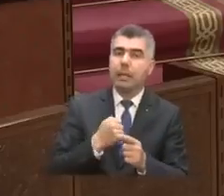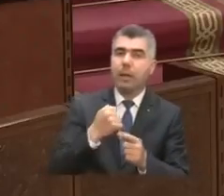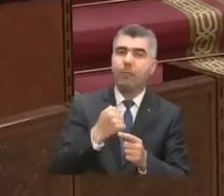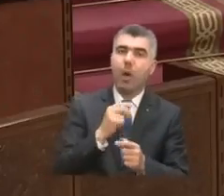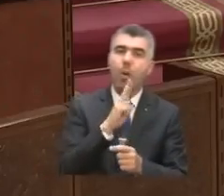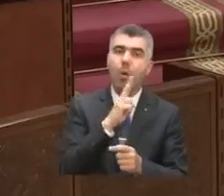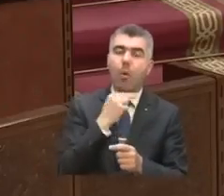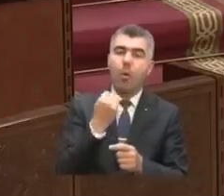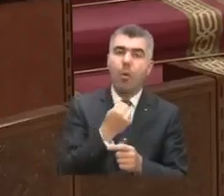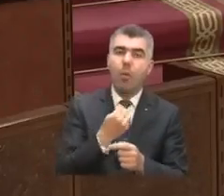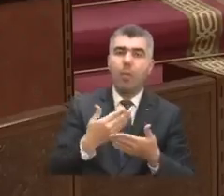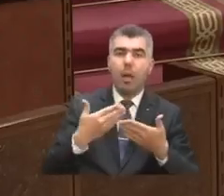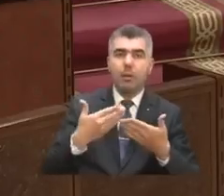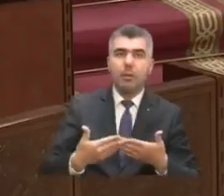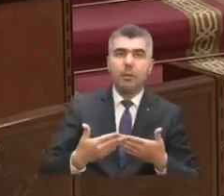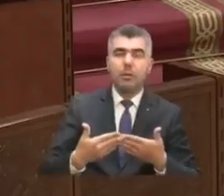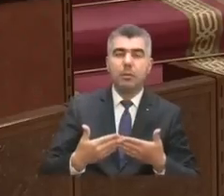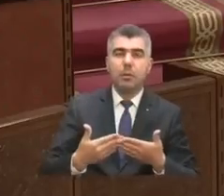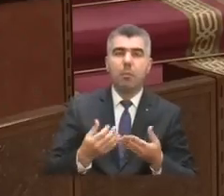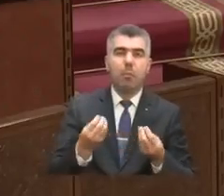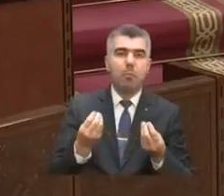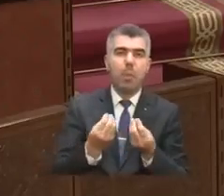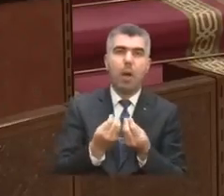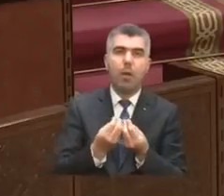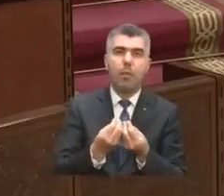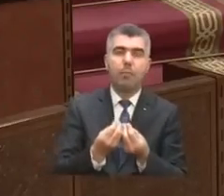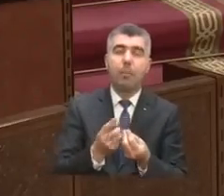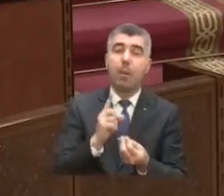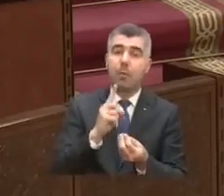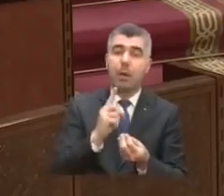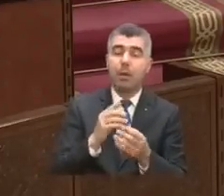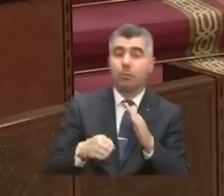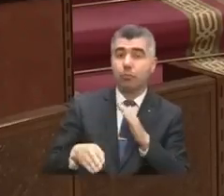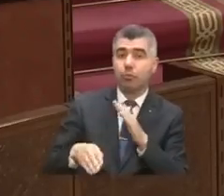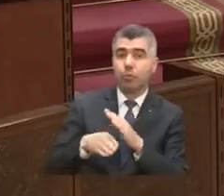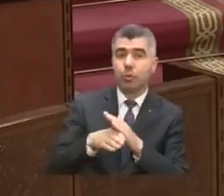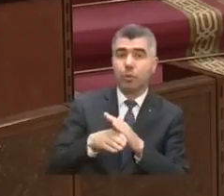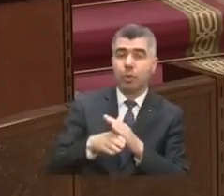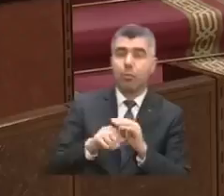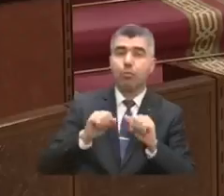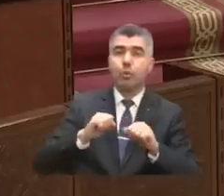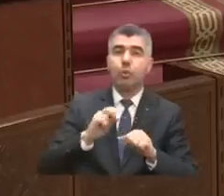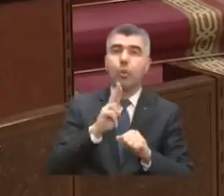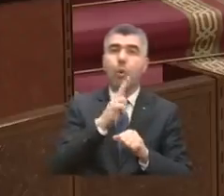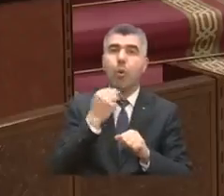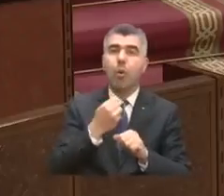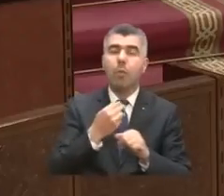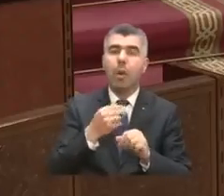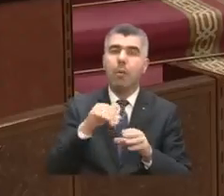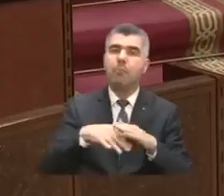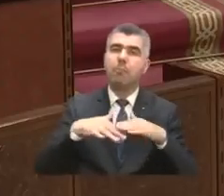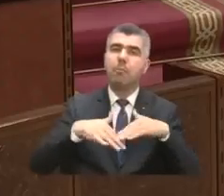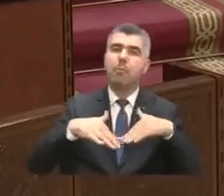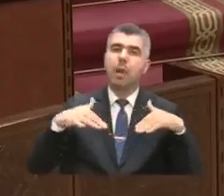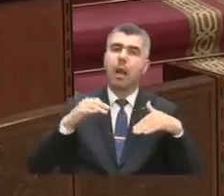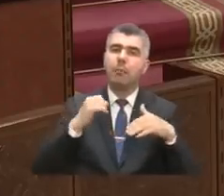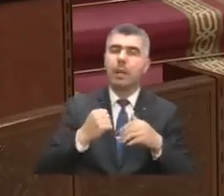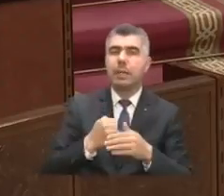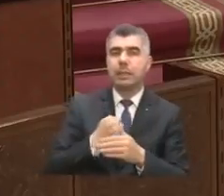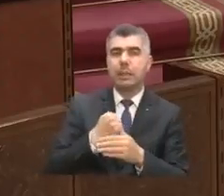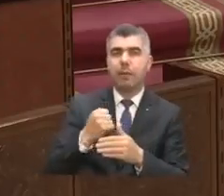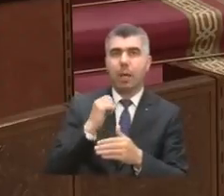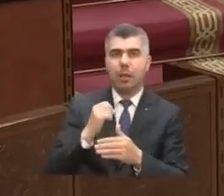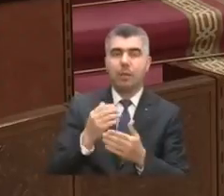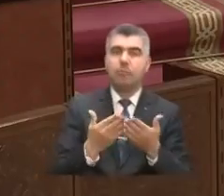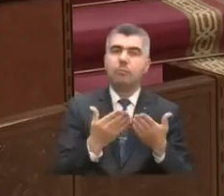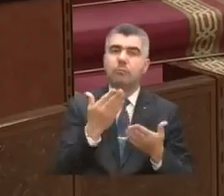الحكومه وانا في هذه القبه، لكن حينما اذهب الى المجلس الحكومي انا ادافع عن البرلمان، فبالتالي لكي نحافظ على